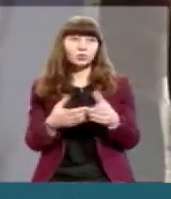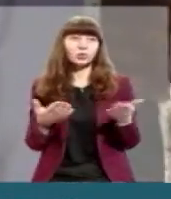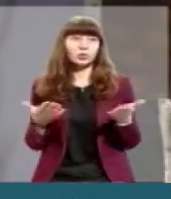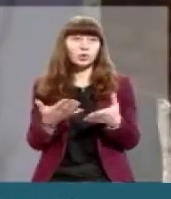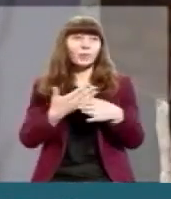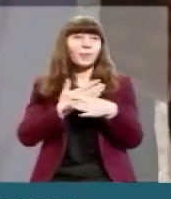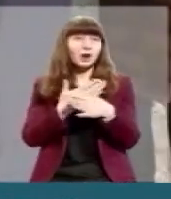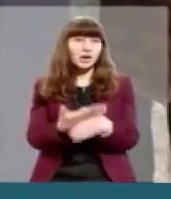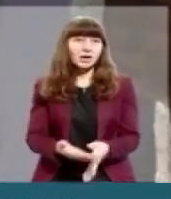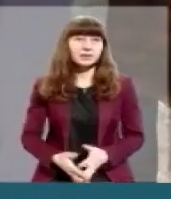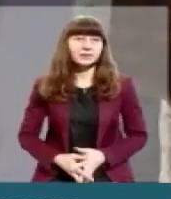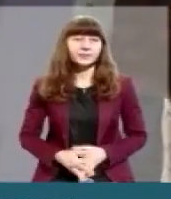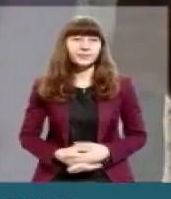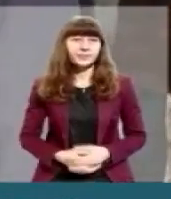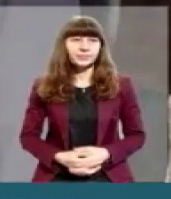помогает нам.